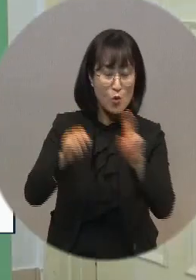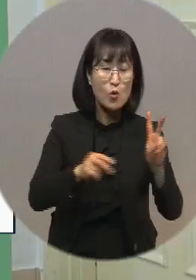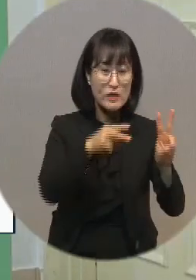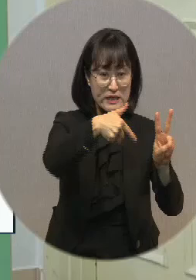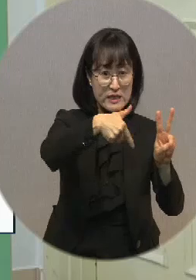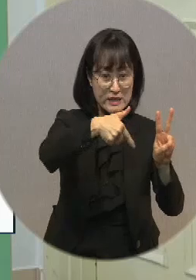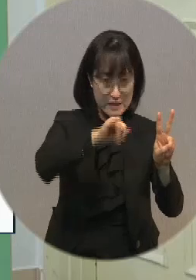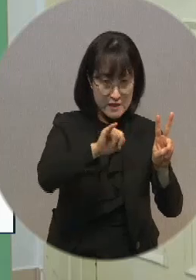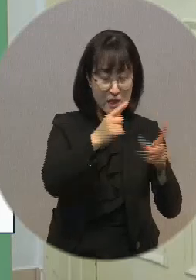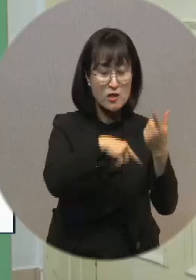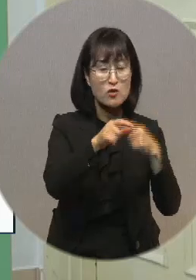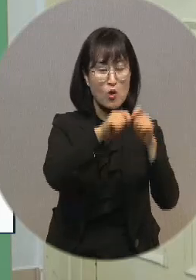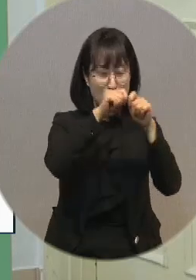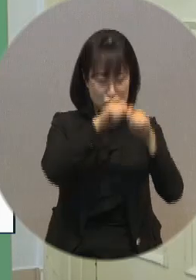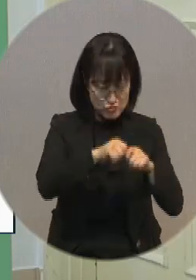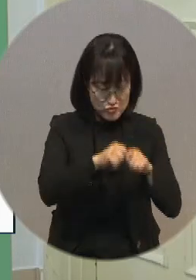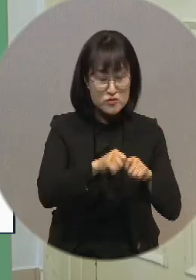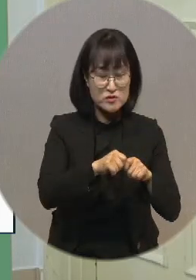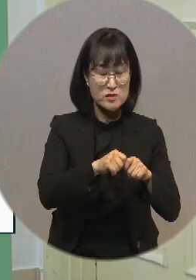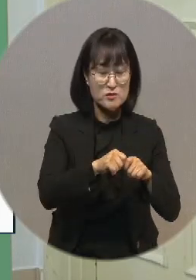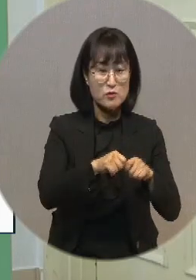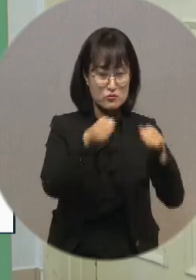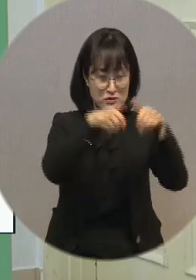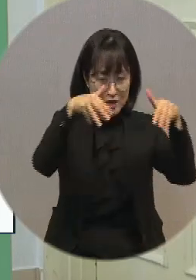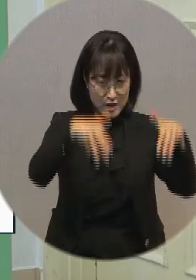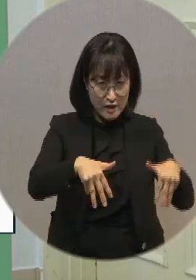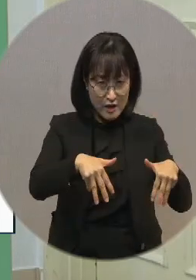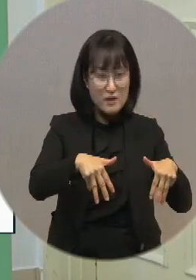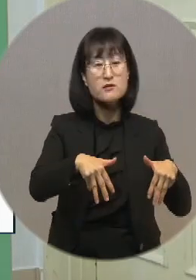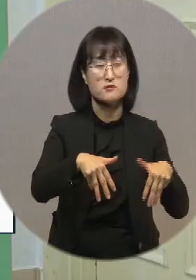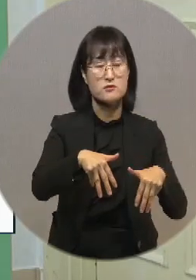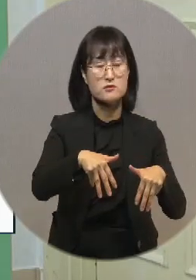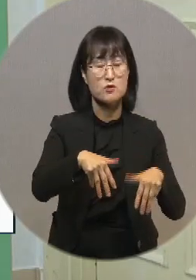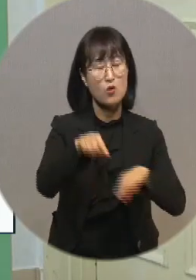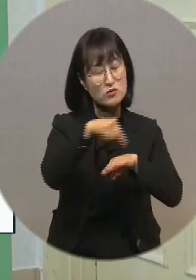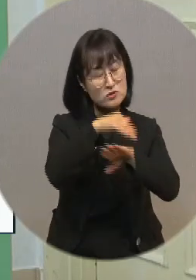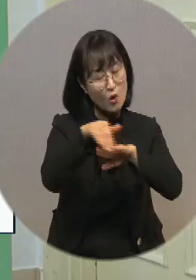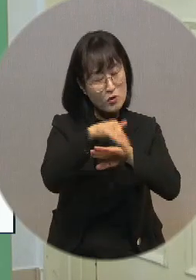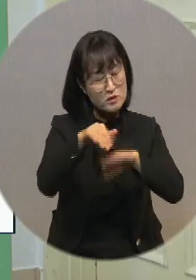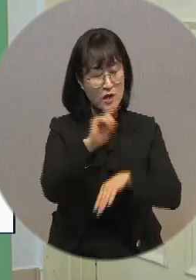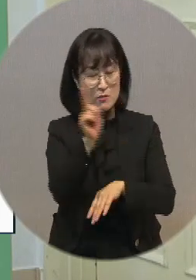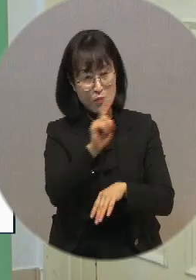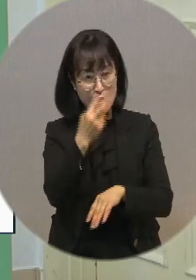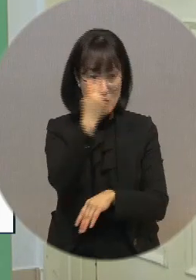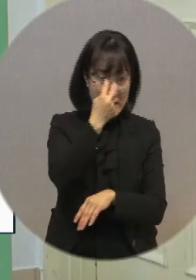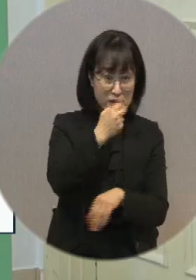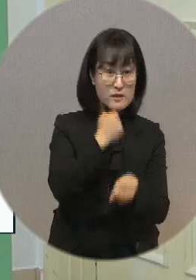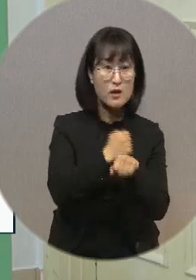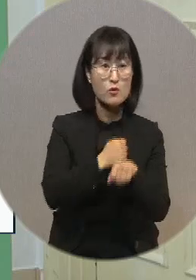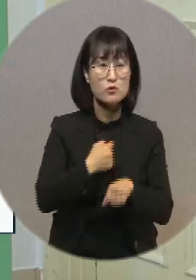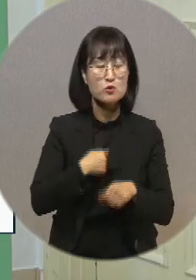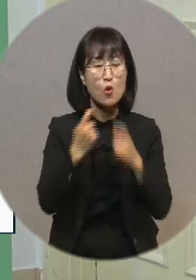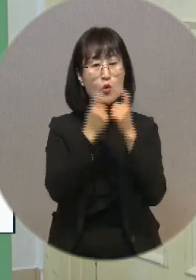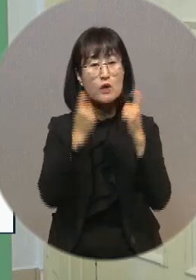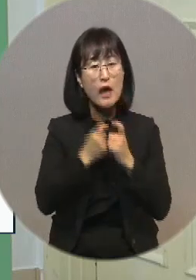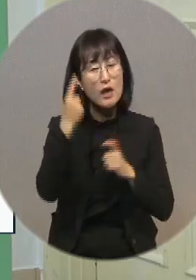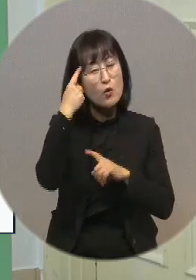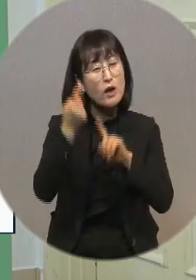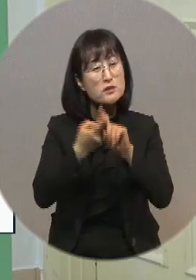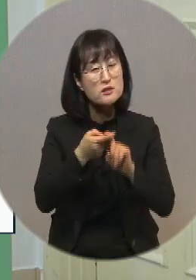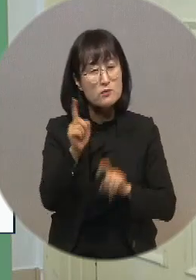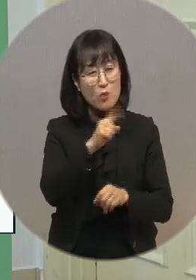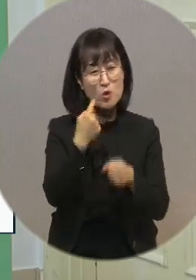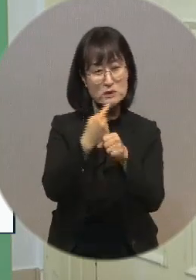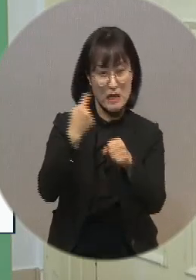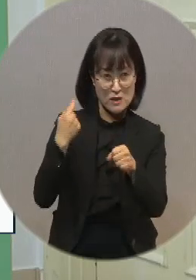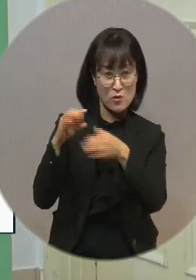더 구체적이고 체계적으로 필요한 어떤 정책들이 더 있는지 확인하고 싶고요. 또 제 개인적 관심 가지고 있는 거는 작년에